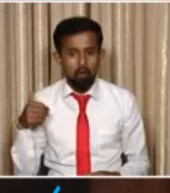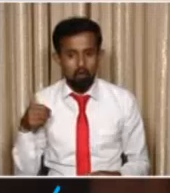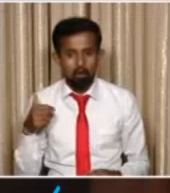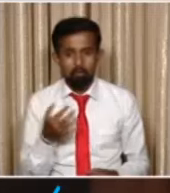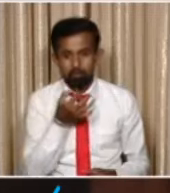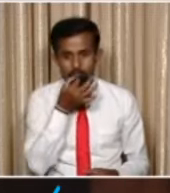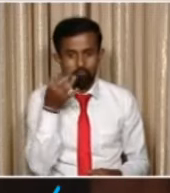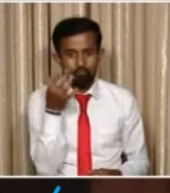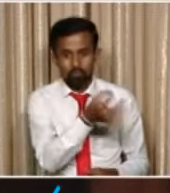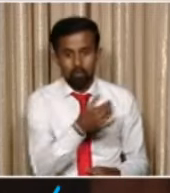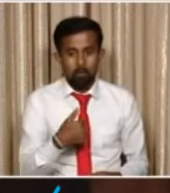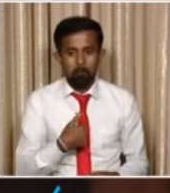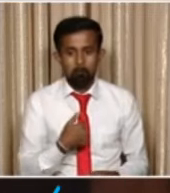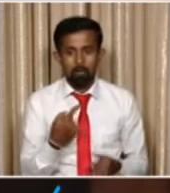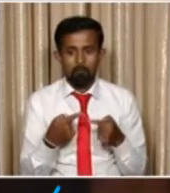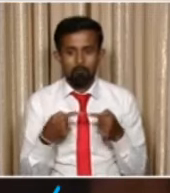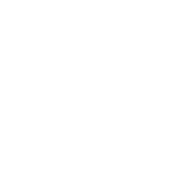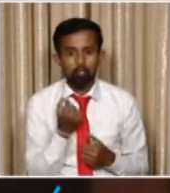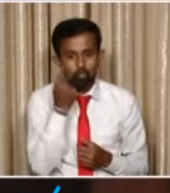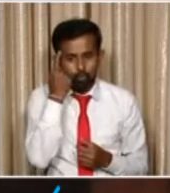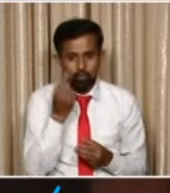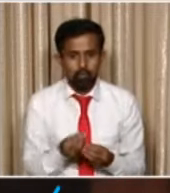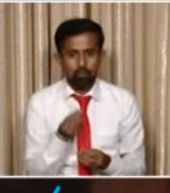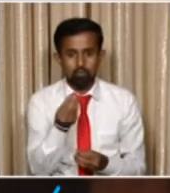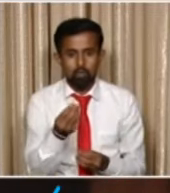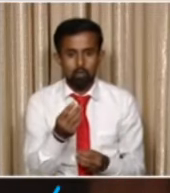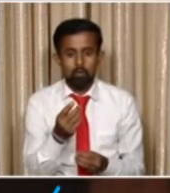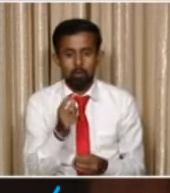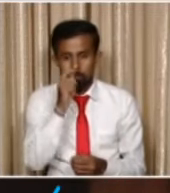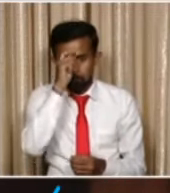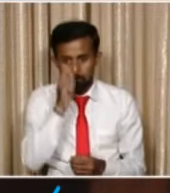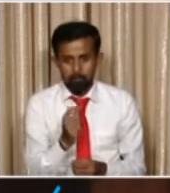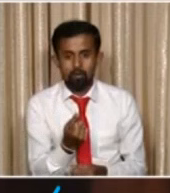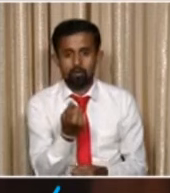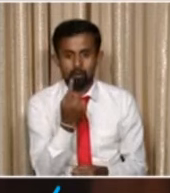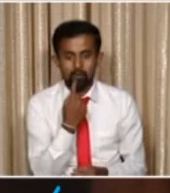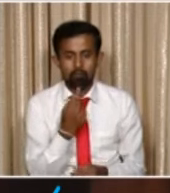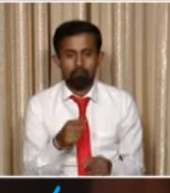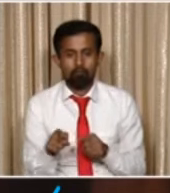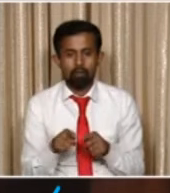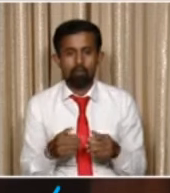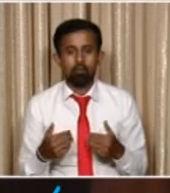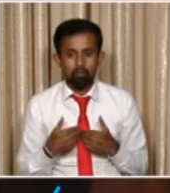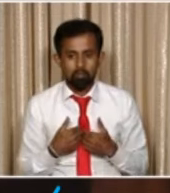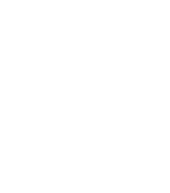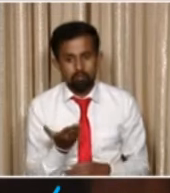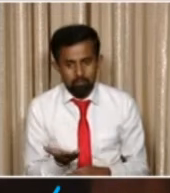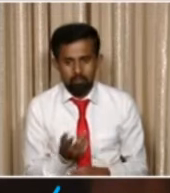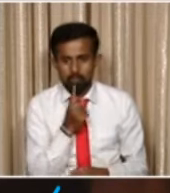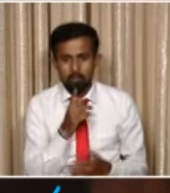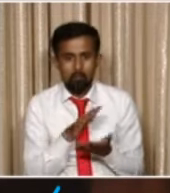மீது விழுவதற்கான வாய்ப்பை அவர் உருவாக்கியிருக்கிறார். நானும் ஏற்றுக்கொண்டிருக்கிறேன். நீங்கள் தெளிவான ஒரு விசாரணையை